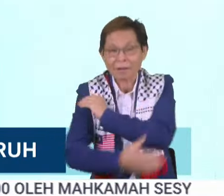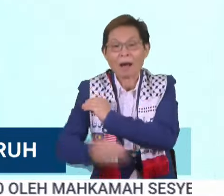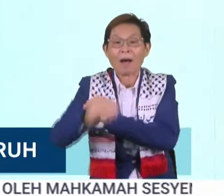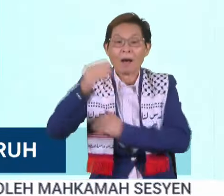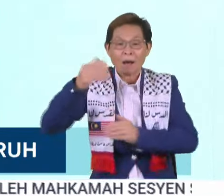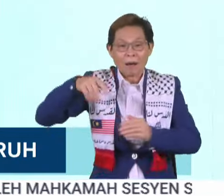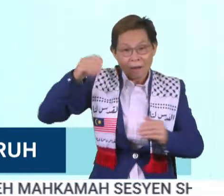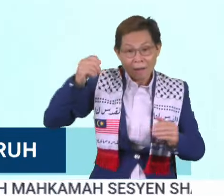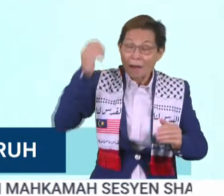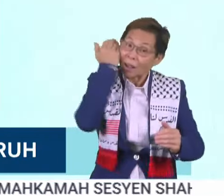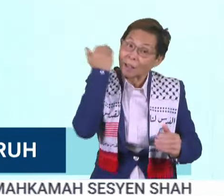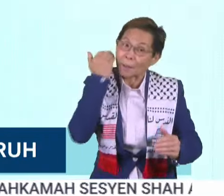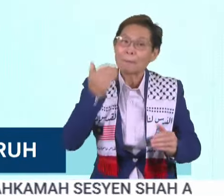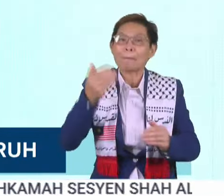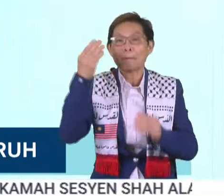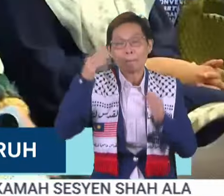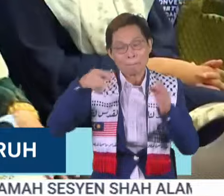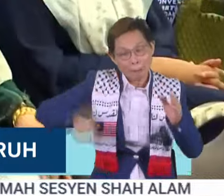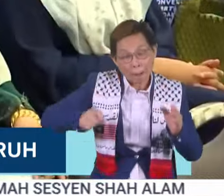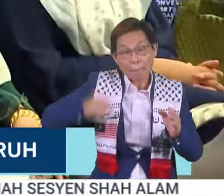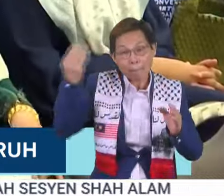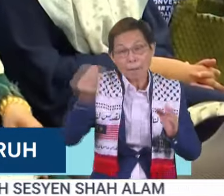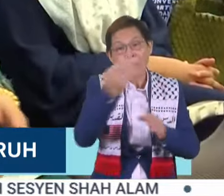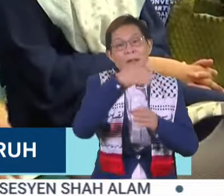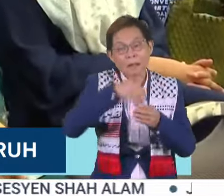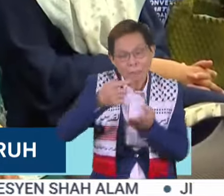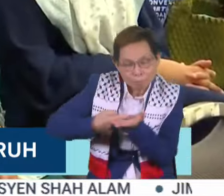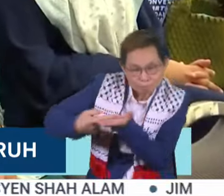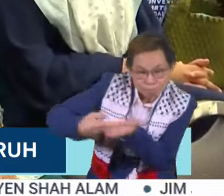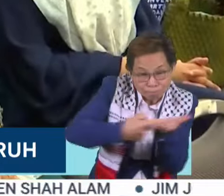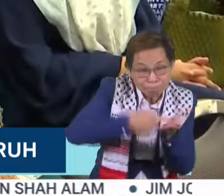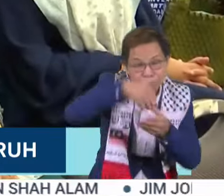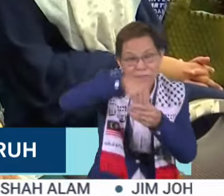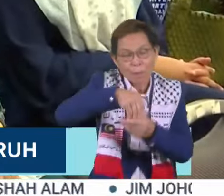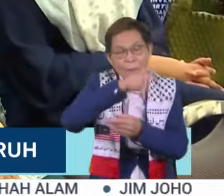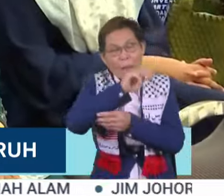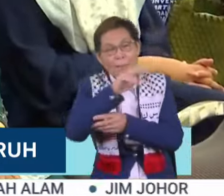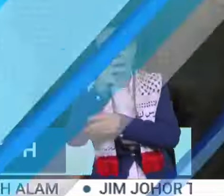Sivil. Pindaan berkemungkinan dibentangkan dalam MKI bulan depan.